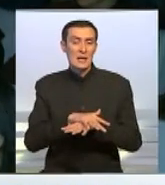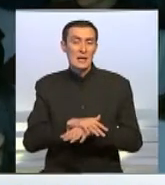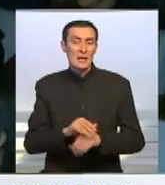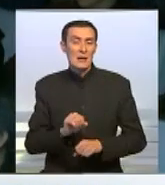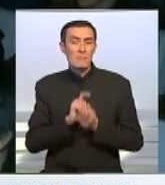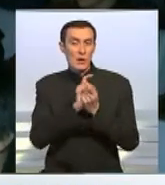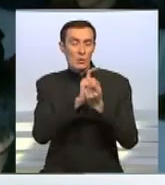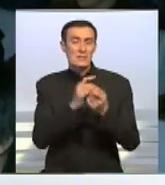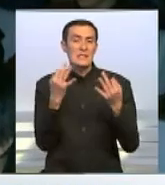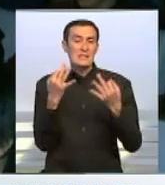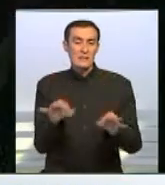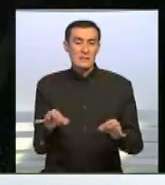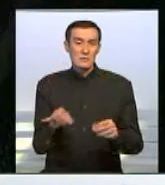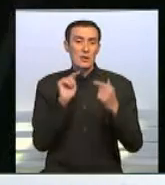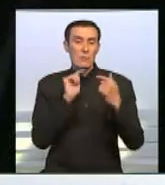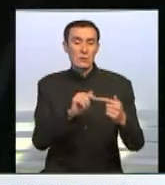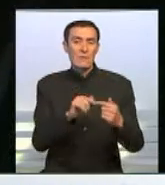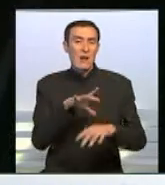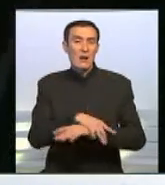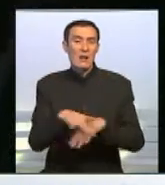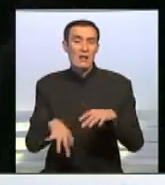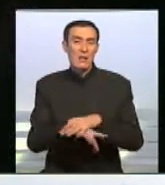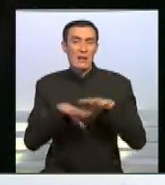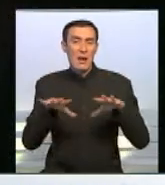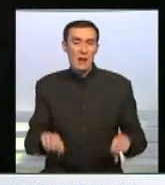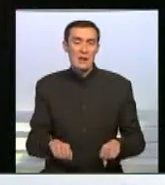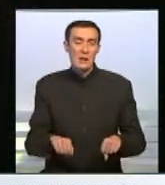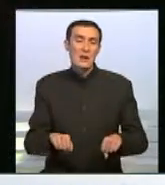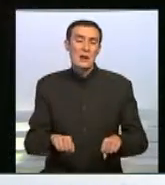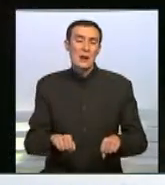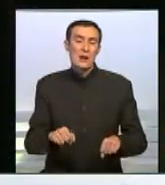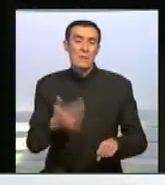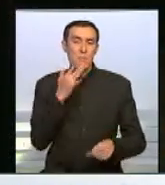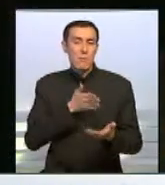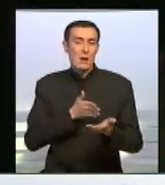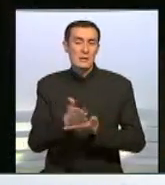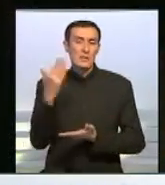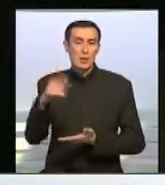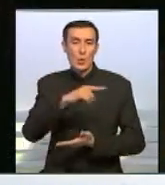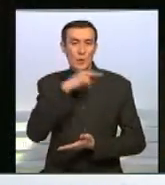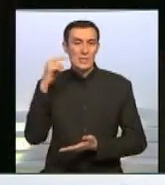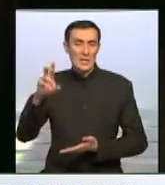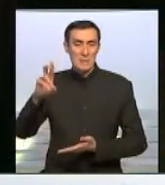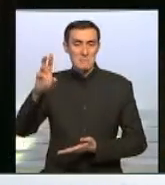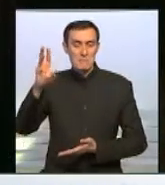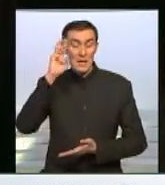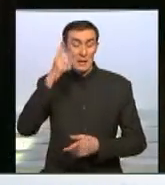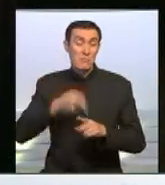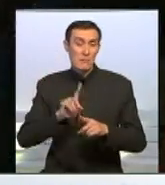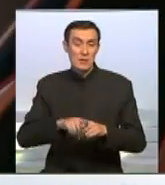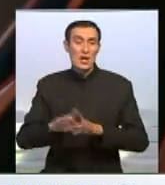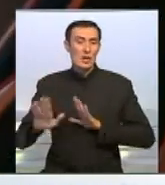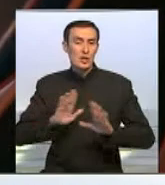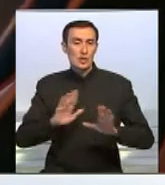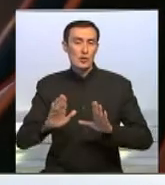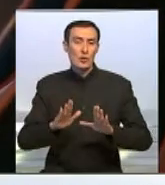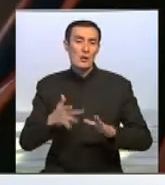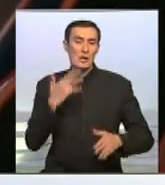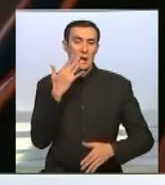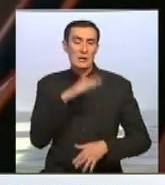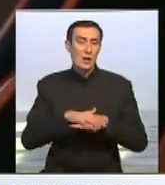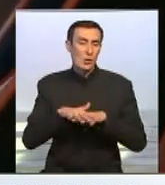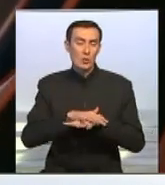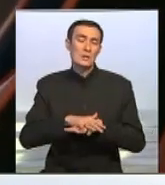за независимость страны против колониальной политики Российской империи. Постановщик спектакля – режиссер, народный артист